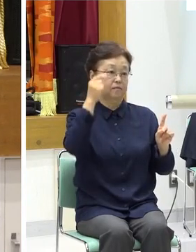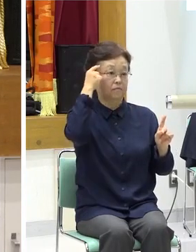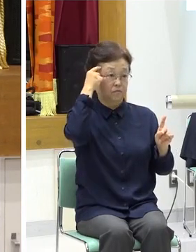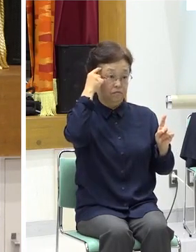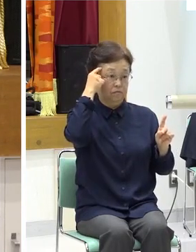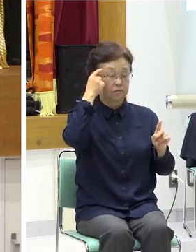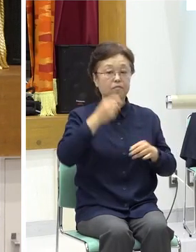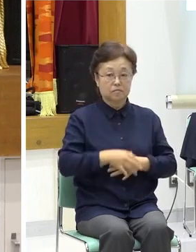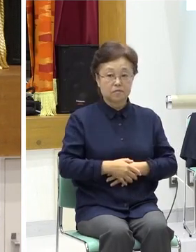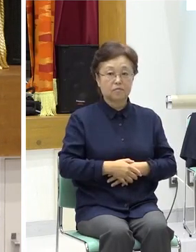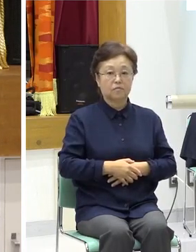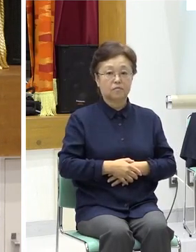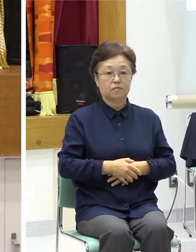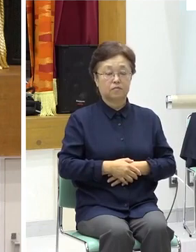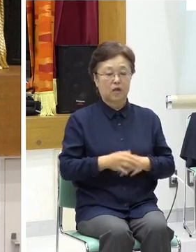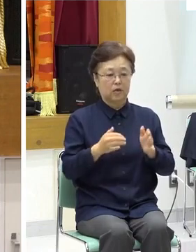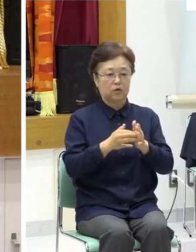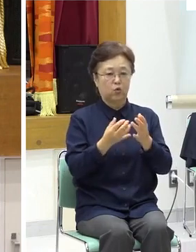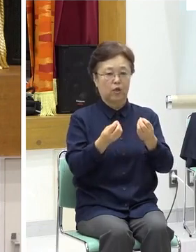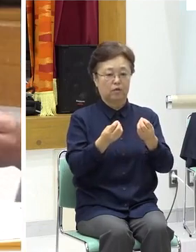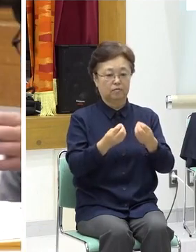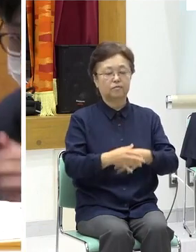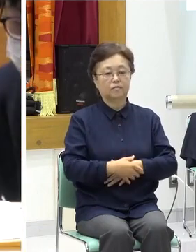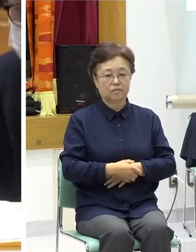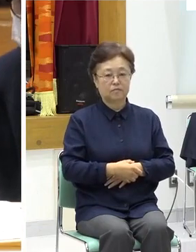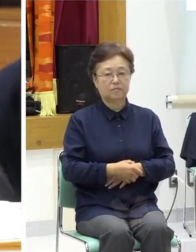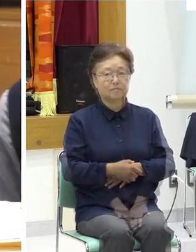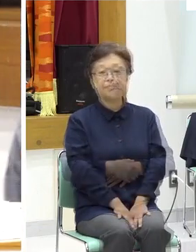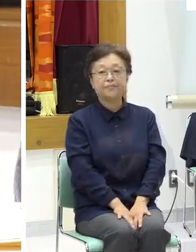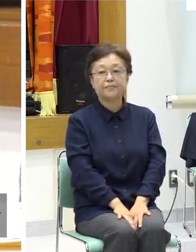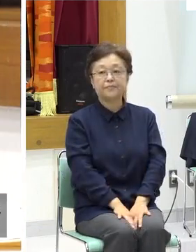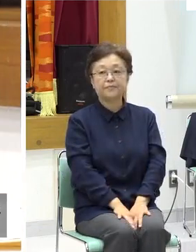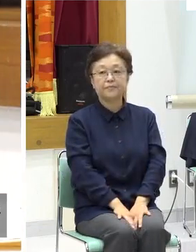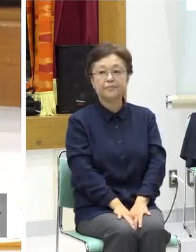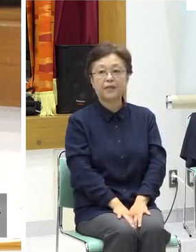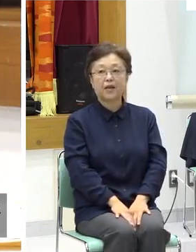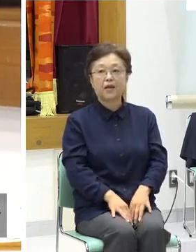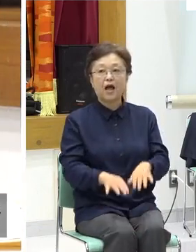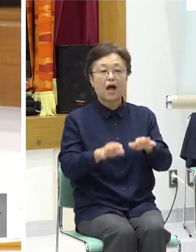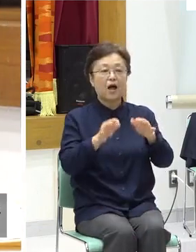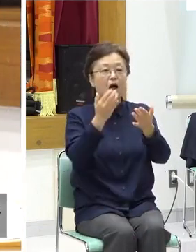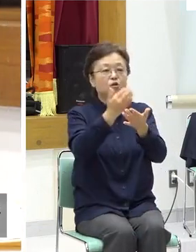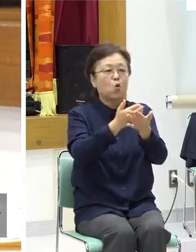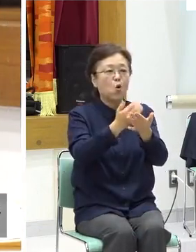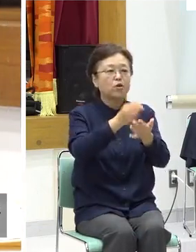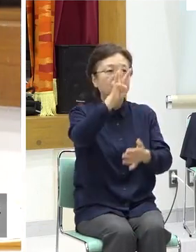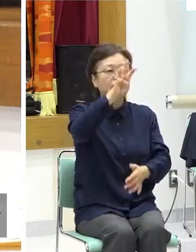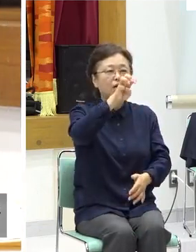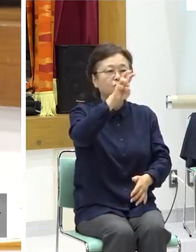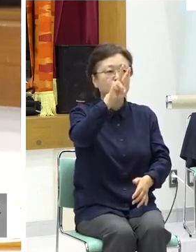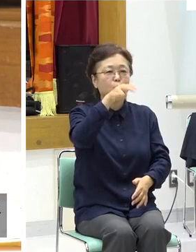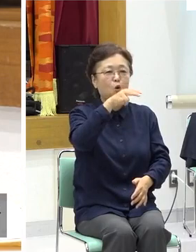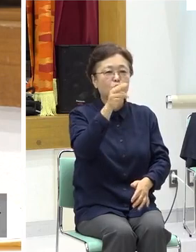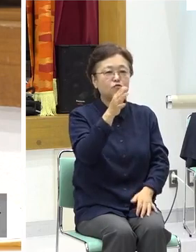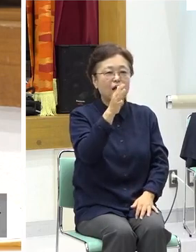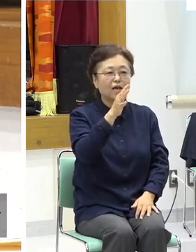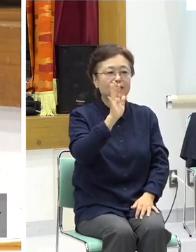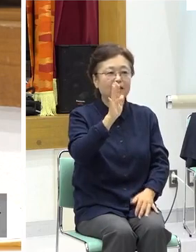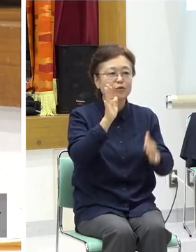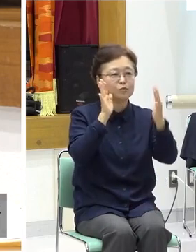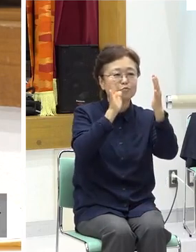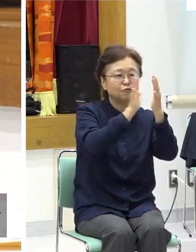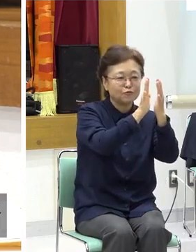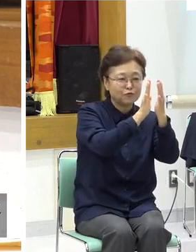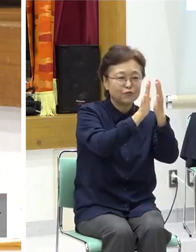なというふうには考えております。 ということで、もう、30秒ぐらいになってしまったので、まだま